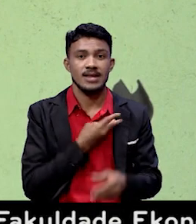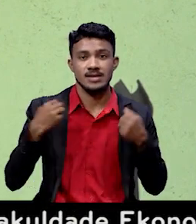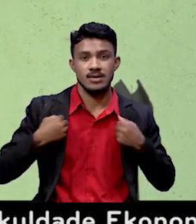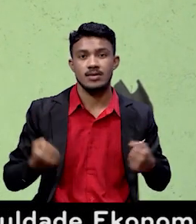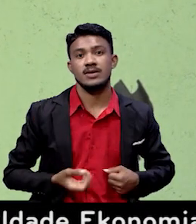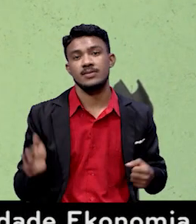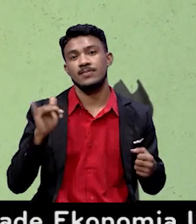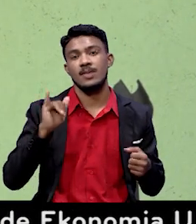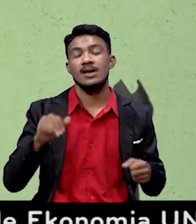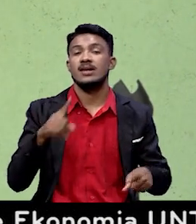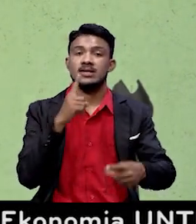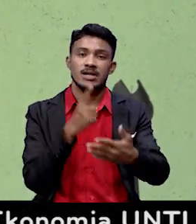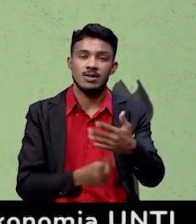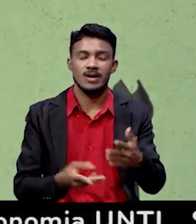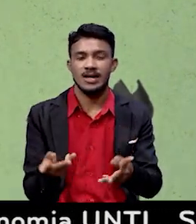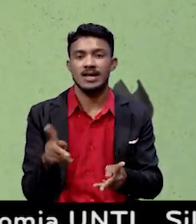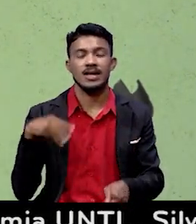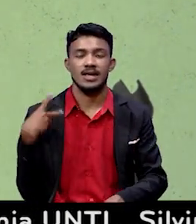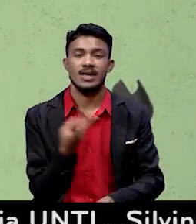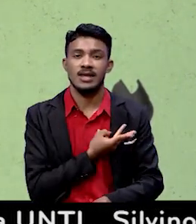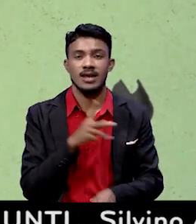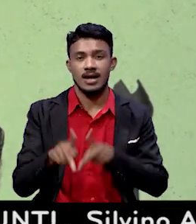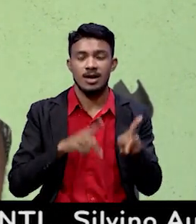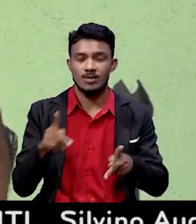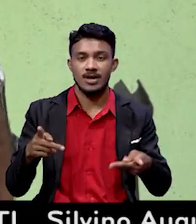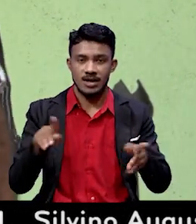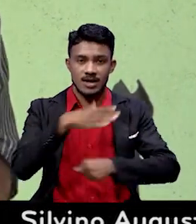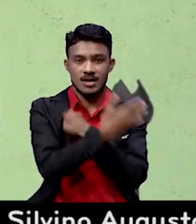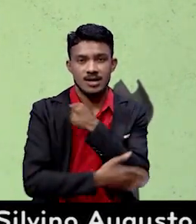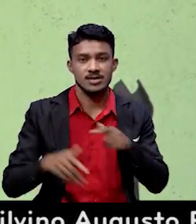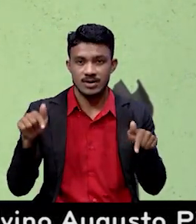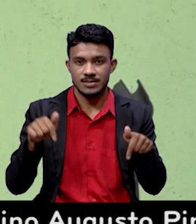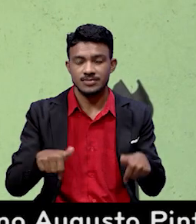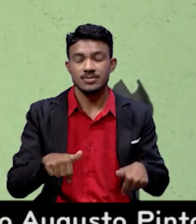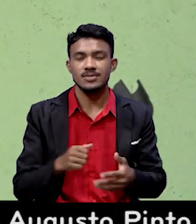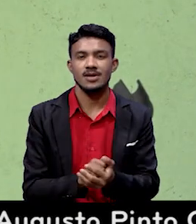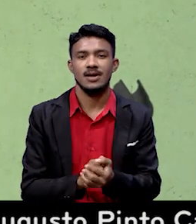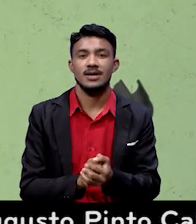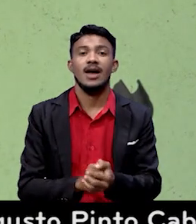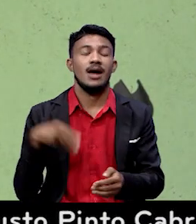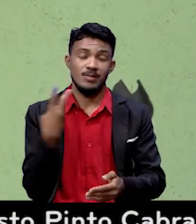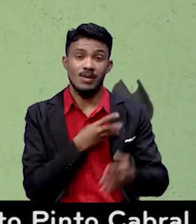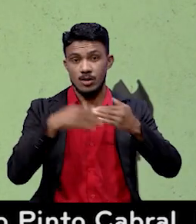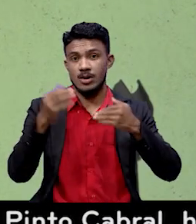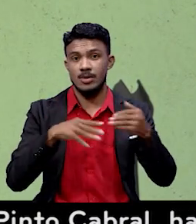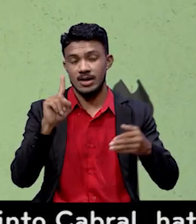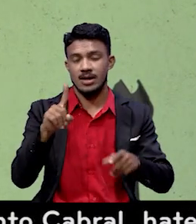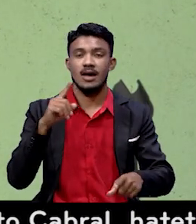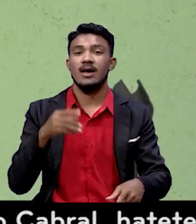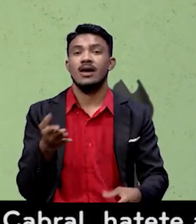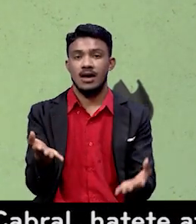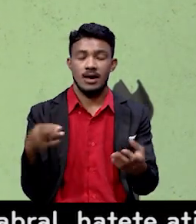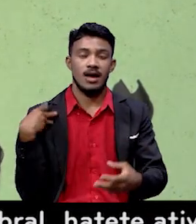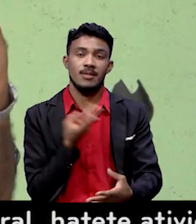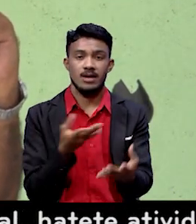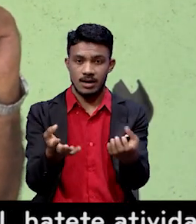halu bahannya rai ini. Saya dah minta bos saya tinggi azura bahan. La saya dah aminya problem kami ini, kami akan kalau juramento, mas